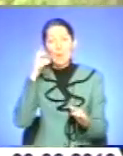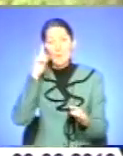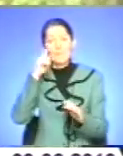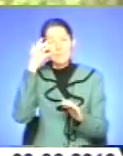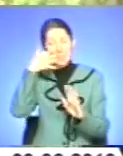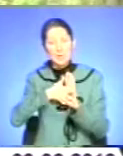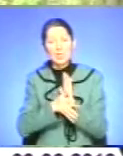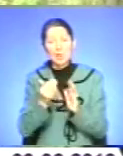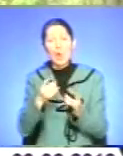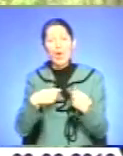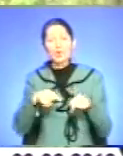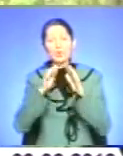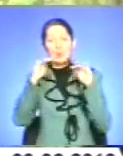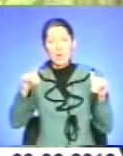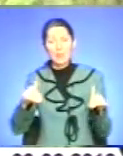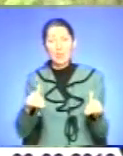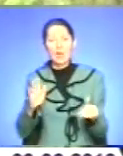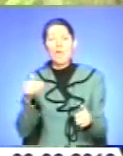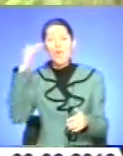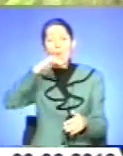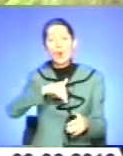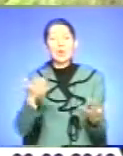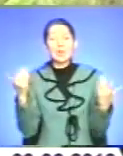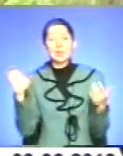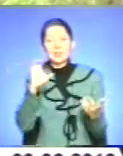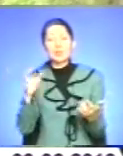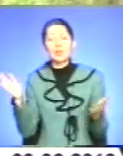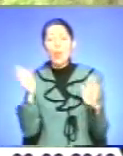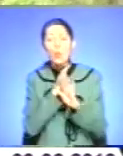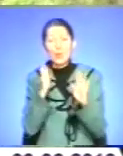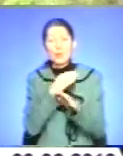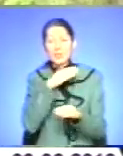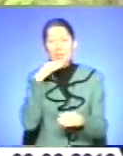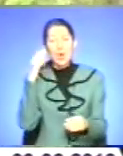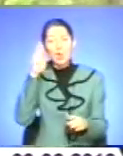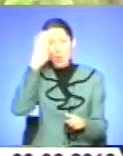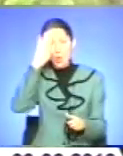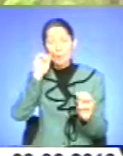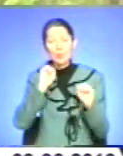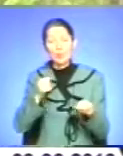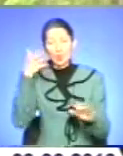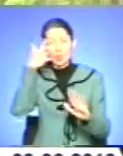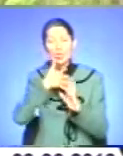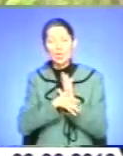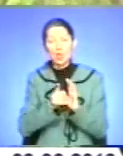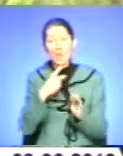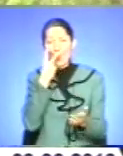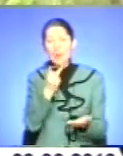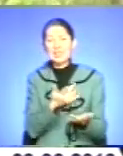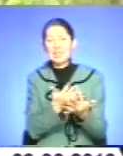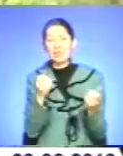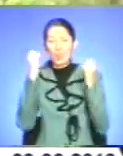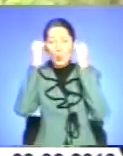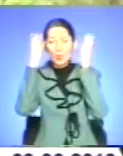горах на свіженькому чистому повітрі, де багато тих хлопців можуть осягнути із того, щоб побачити різну культуру